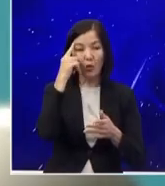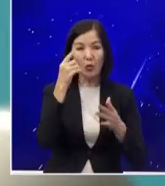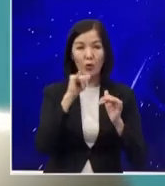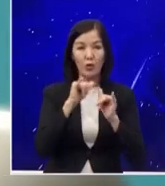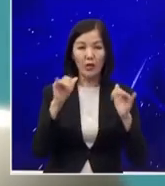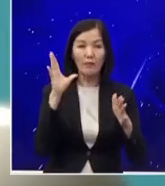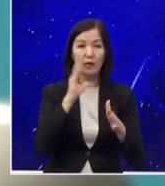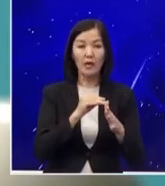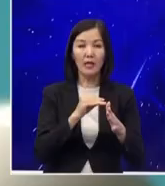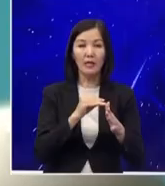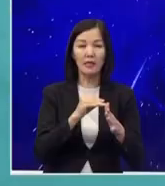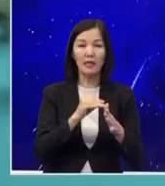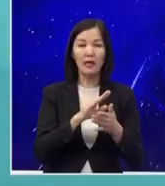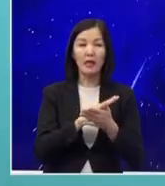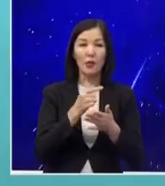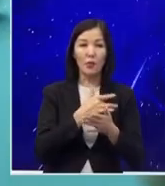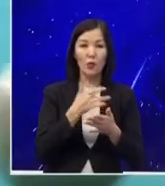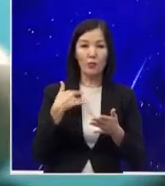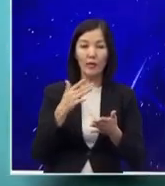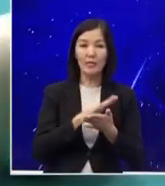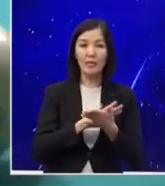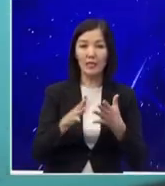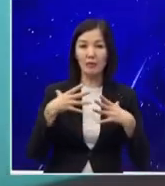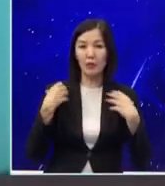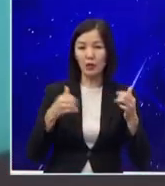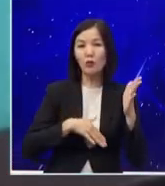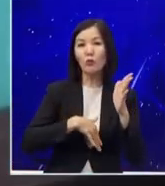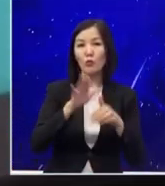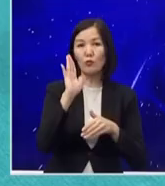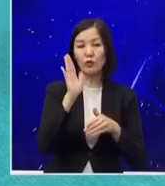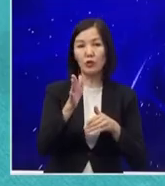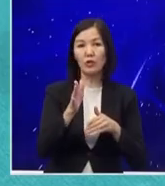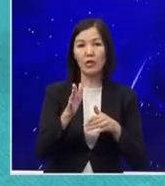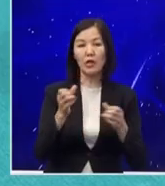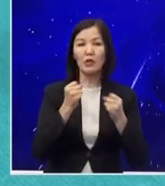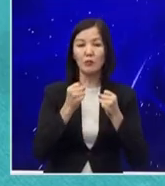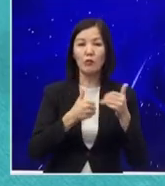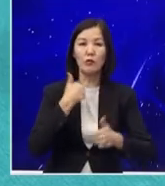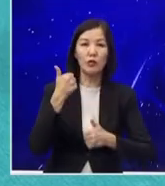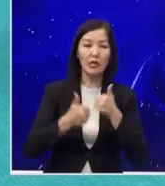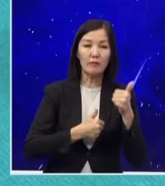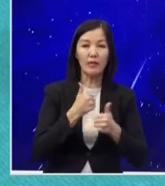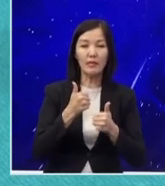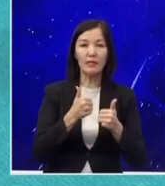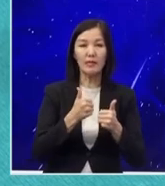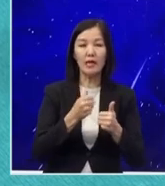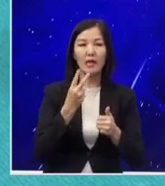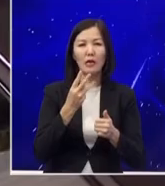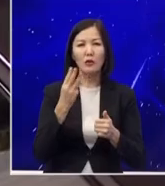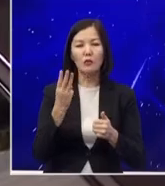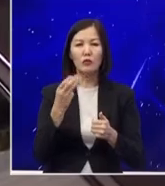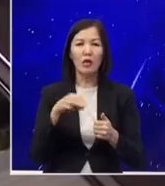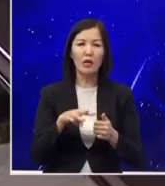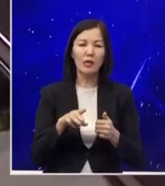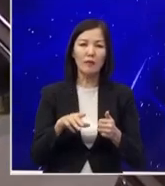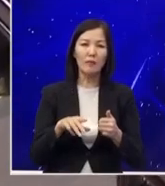Сонымен қатар өкпеңіз тазарып, денсаулығыңыз нығаяды. Өйткені бильярдшы жарыс барысында ойын үстелін айналып, 2-3 шақырым жүріп